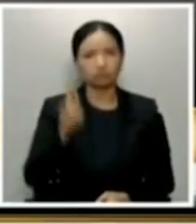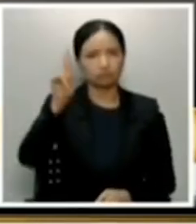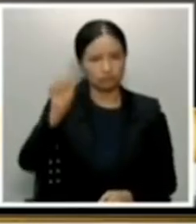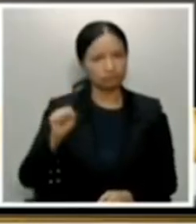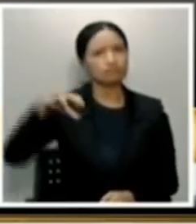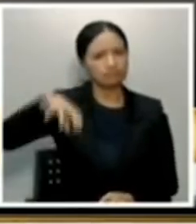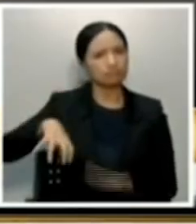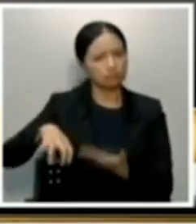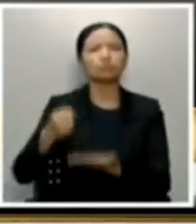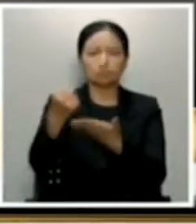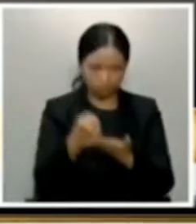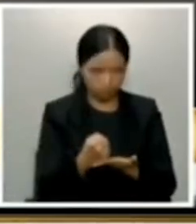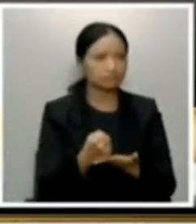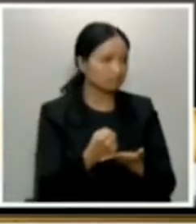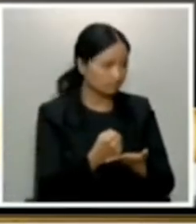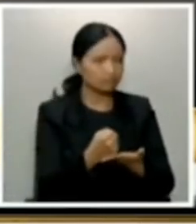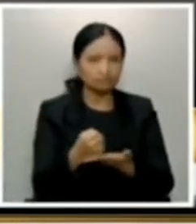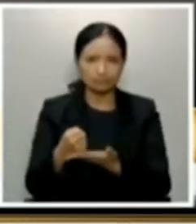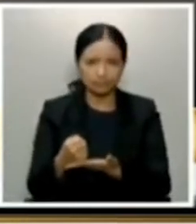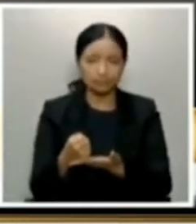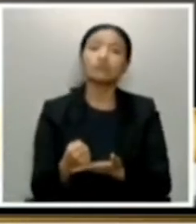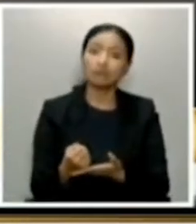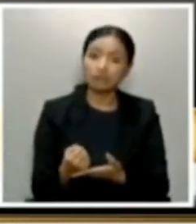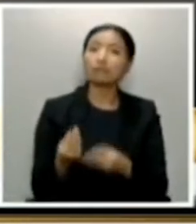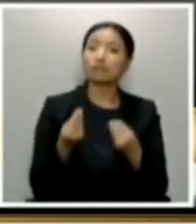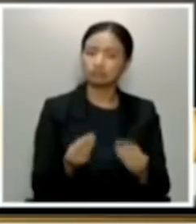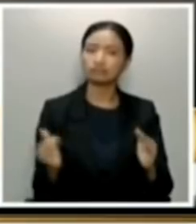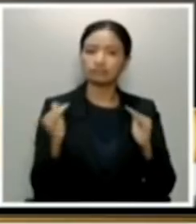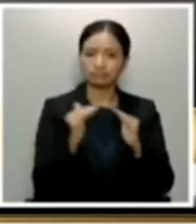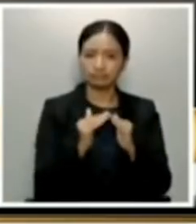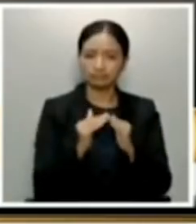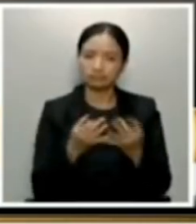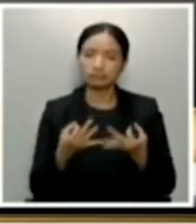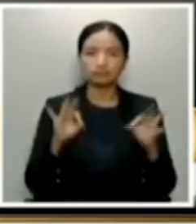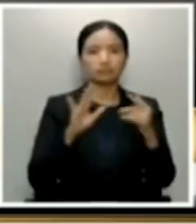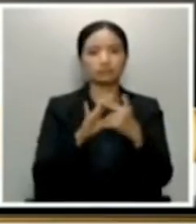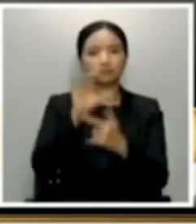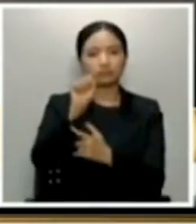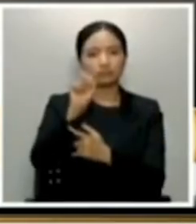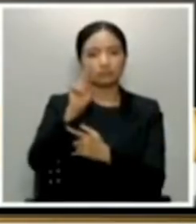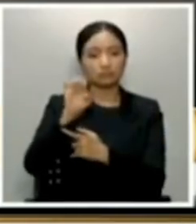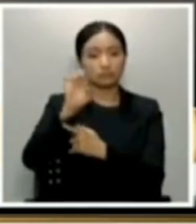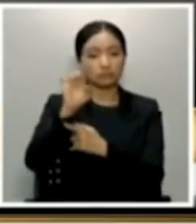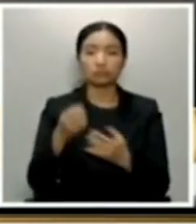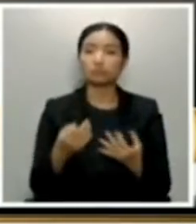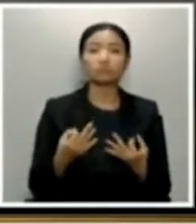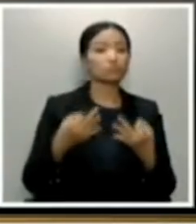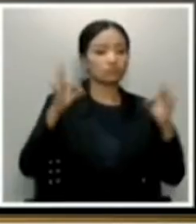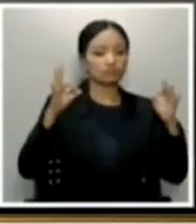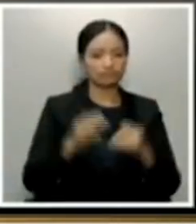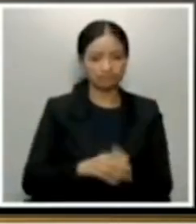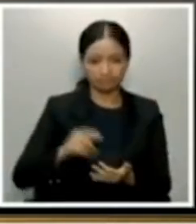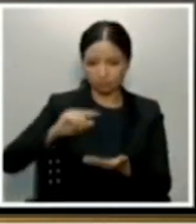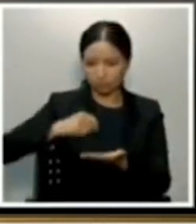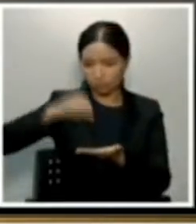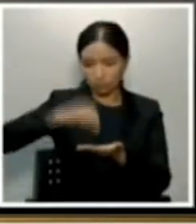แห่งนี้ช่วยกันค่ะช่วยให้สิทธิเสรีภาพของสื่อสมกับคำที่ว่าปากกา